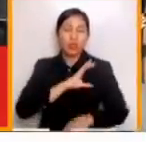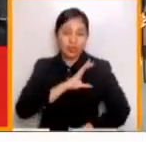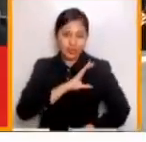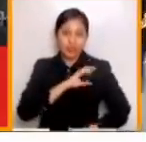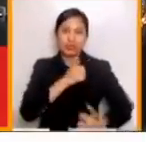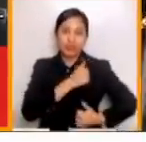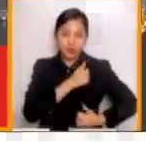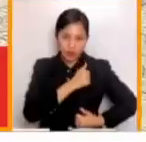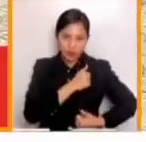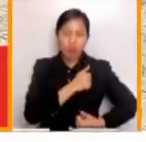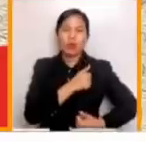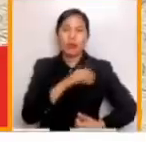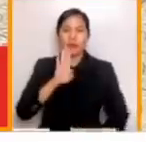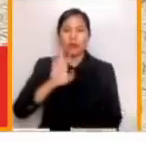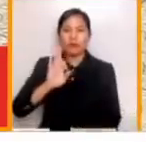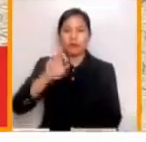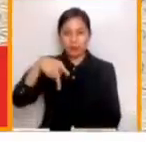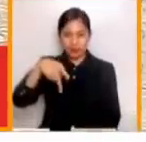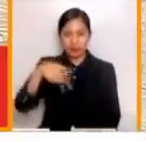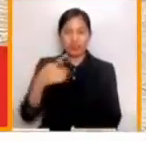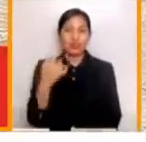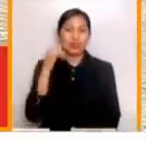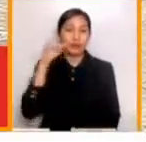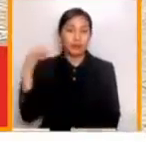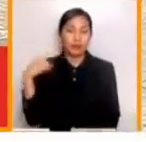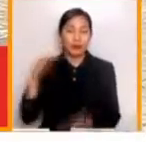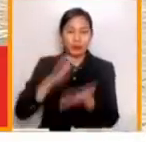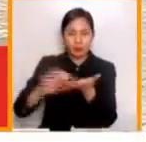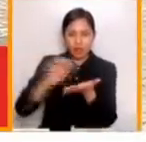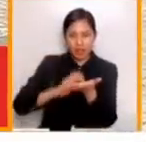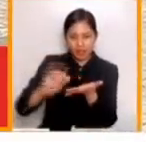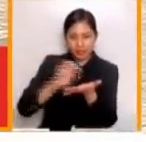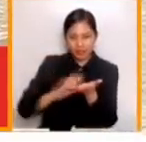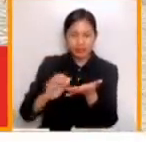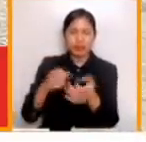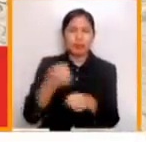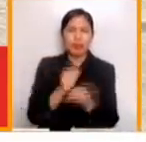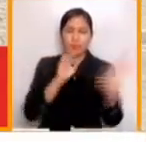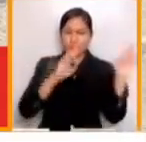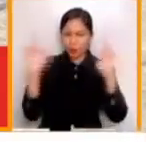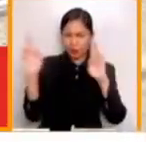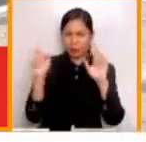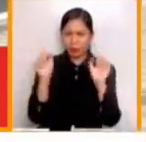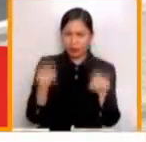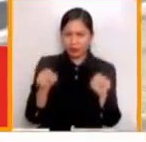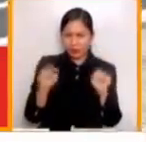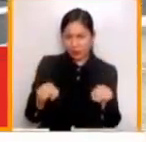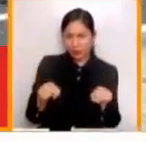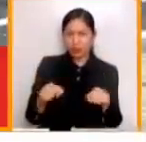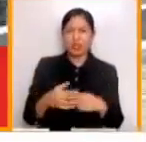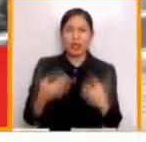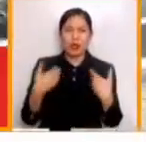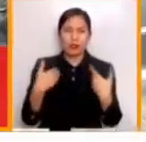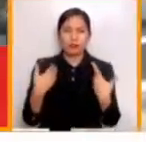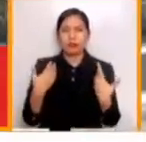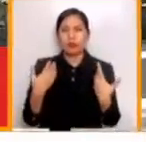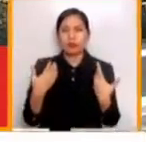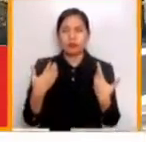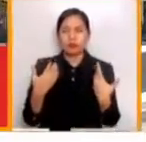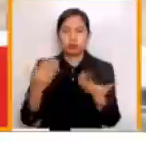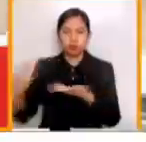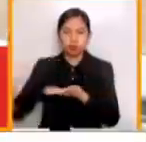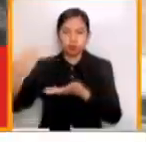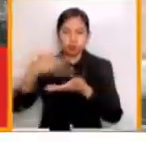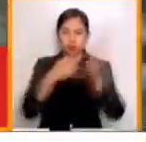ng simulation exercise kabilang sa pinaghahandaan ay ang posibleng magsagawa ng kilos protesta at magdagsa ng